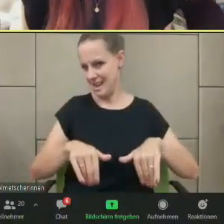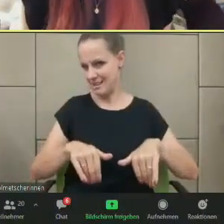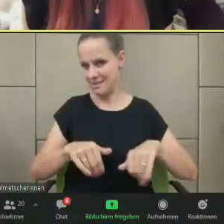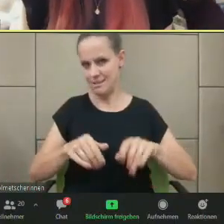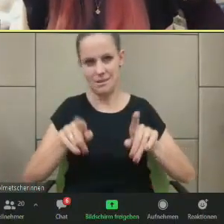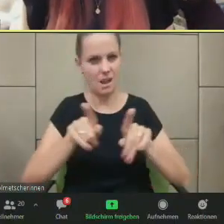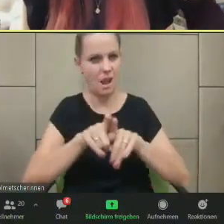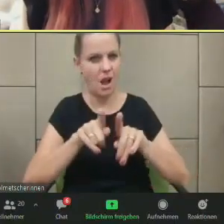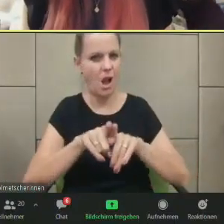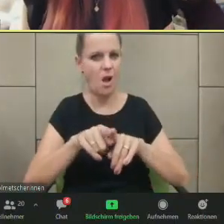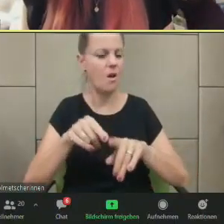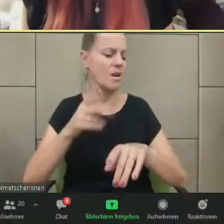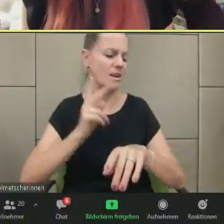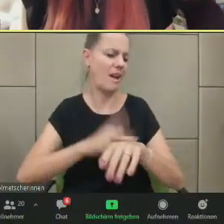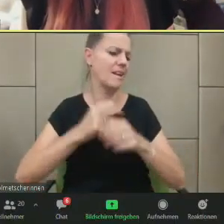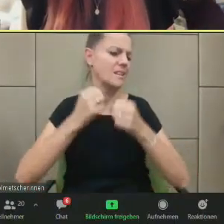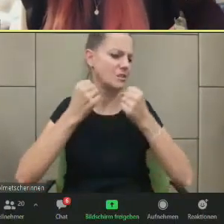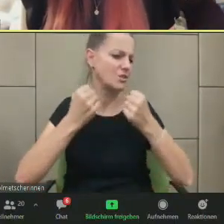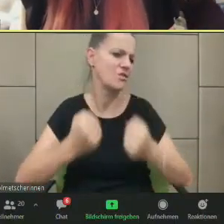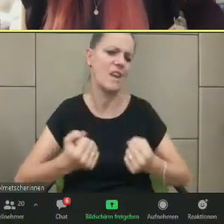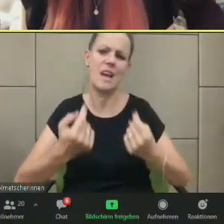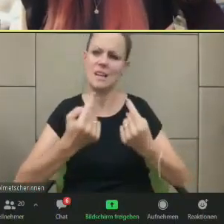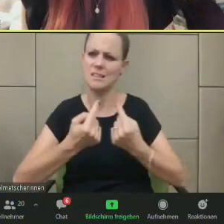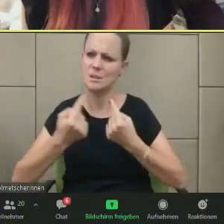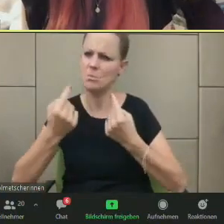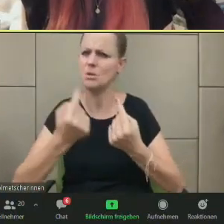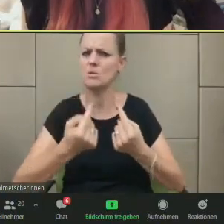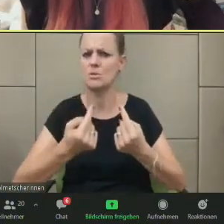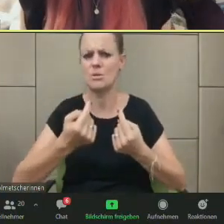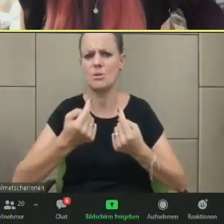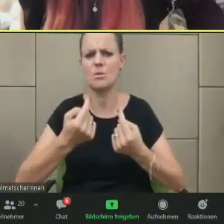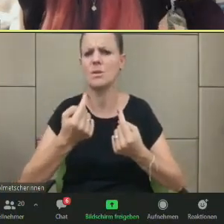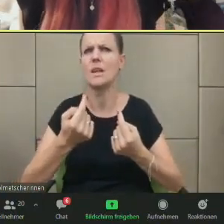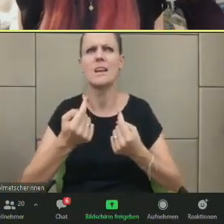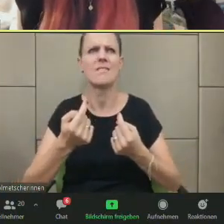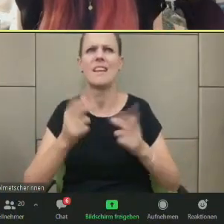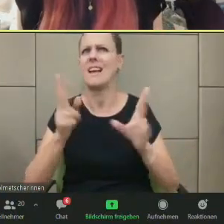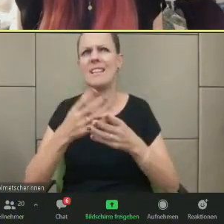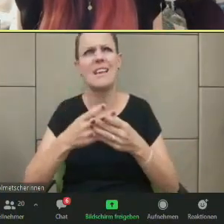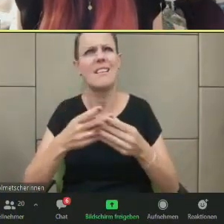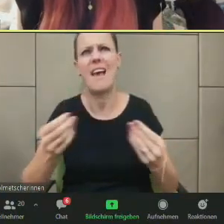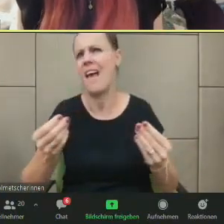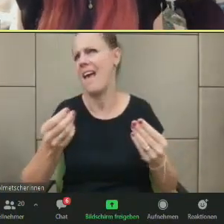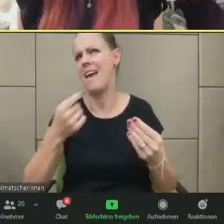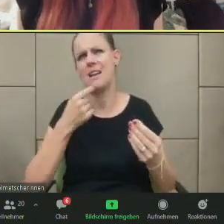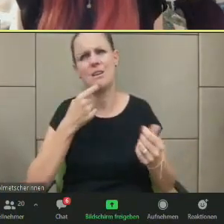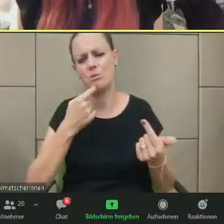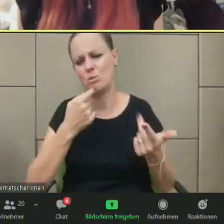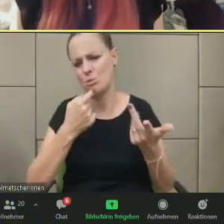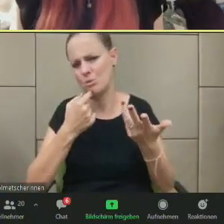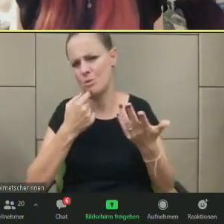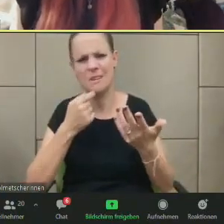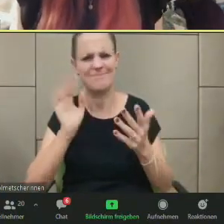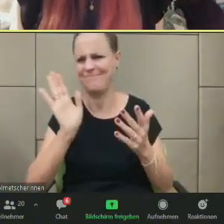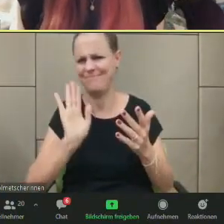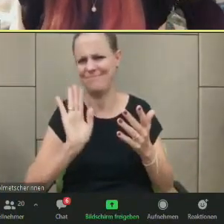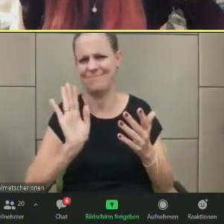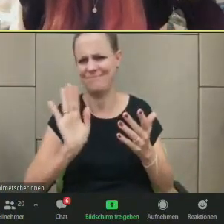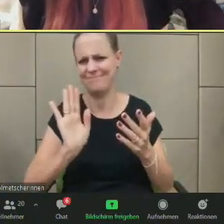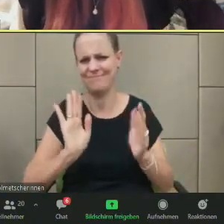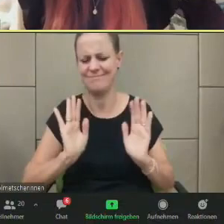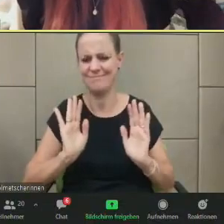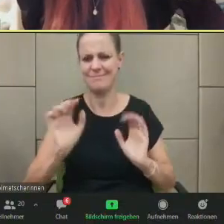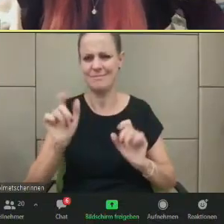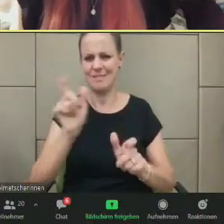Schwere der Erkrankung und die Schwere der Situation beschrieben, dass es unheilbar ist. Und da habe ich mir gedacht, dass nein, nein. Ich wurde